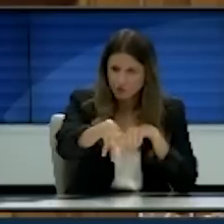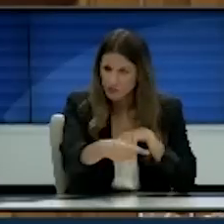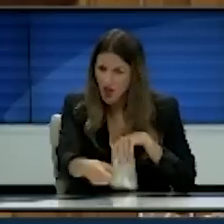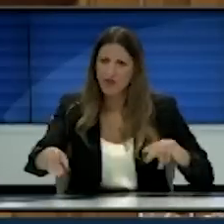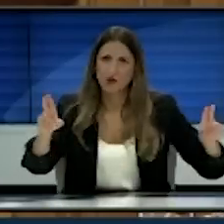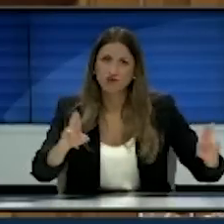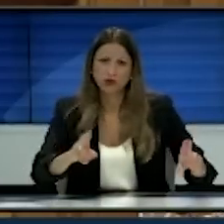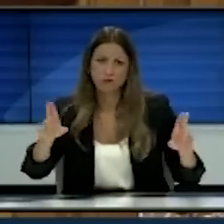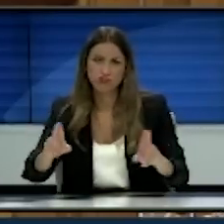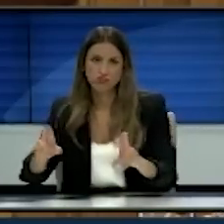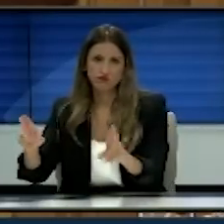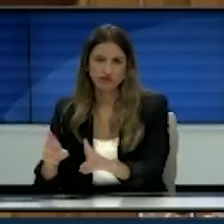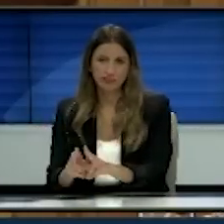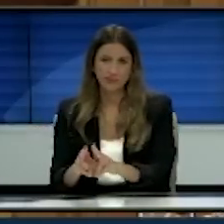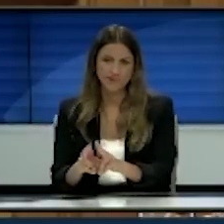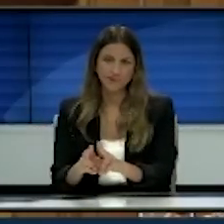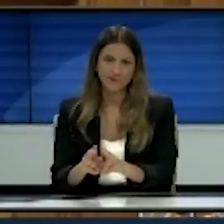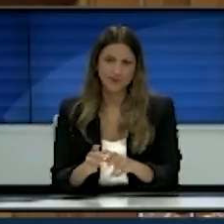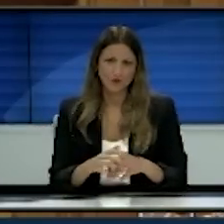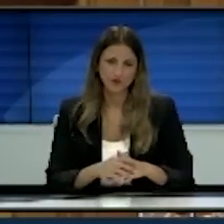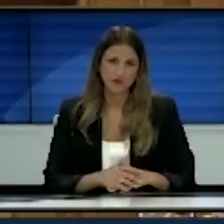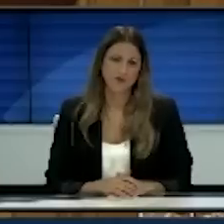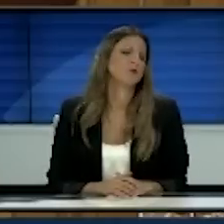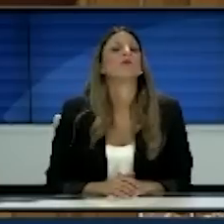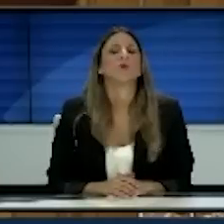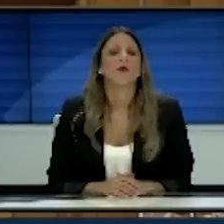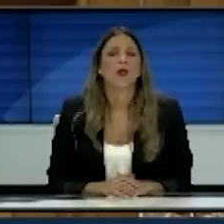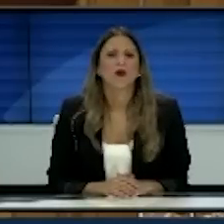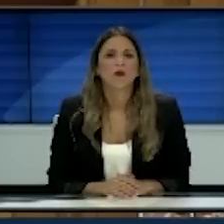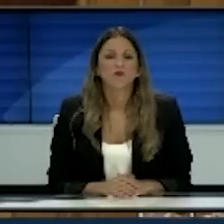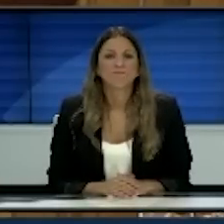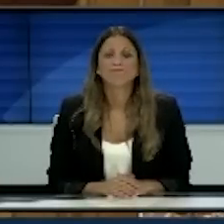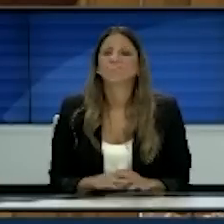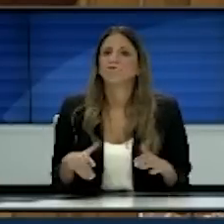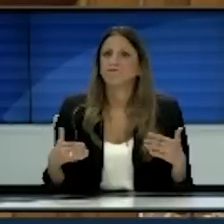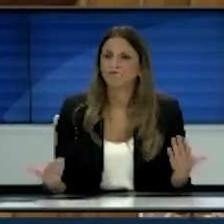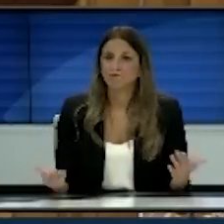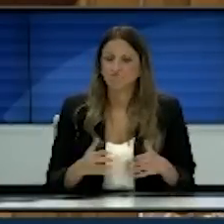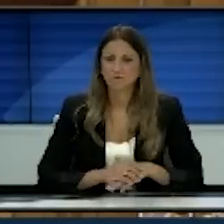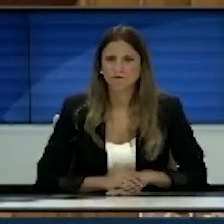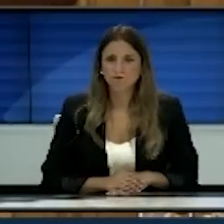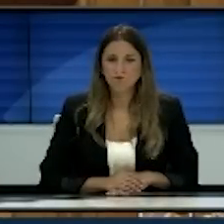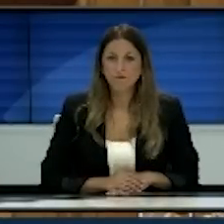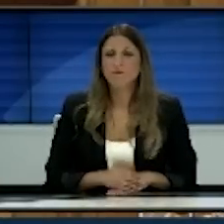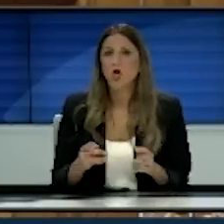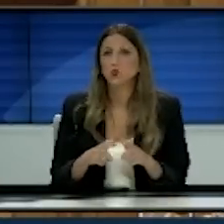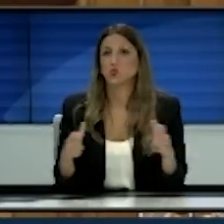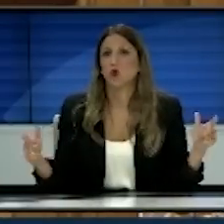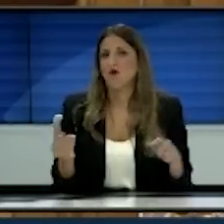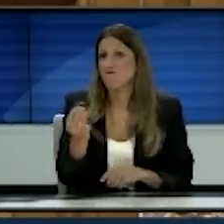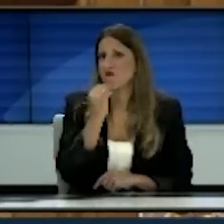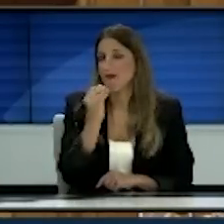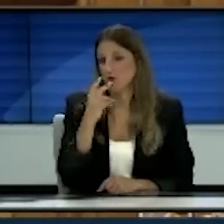πού είναι κοινωνική προστασία τα σχολικά γεύματα να δίνονται μόνο στο 20,2% των μαθητών